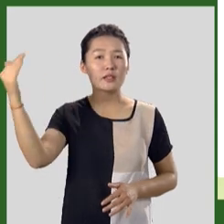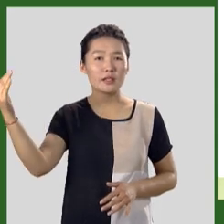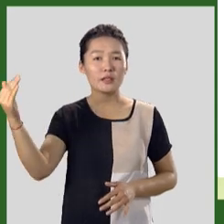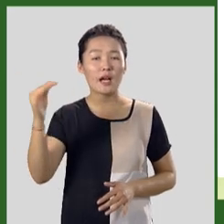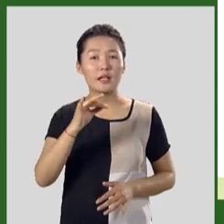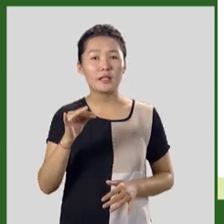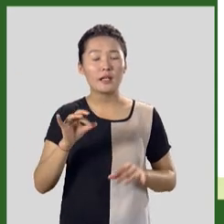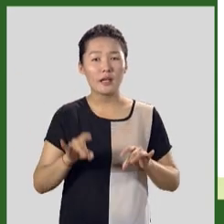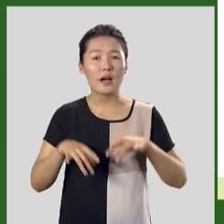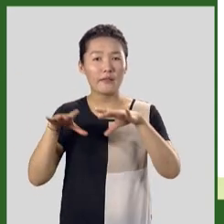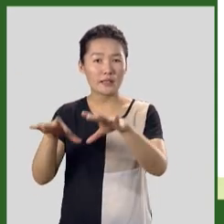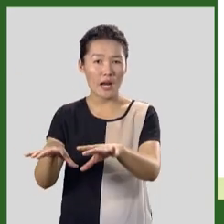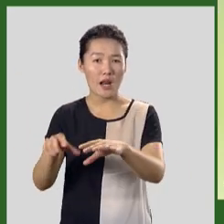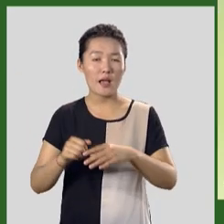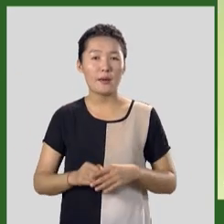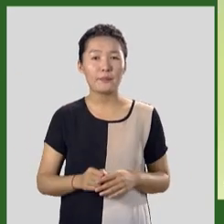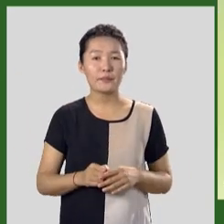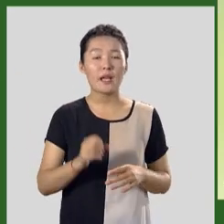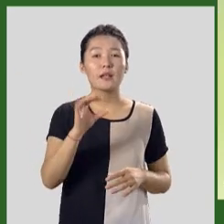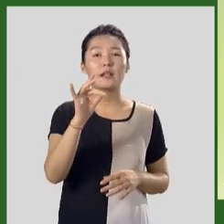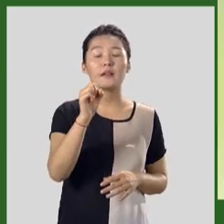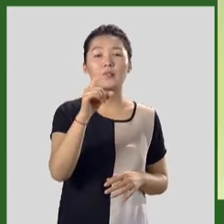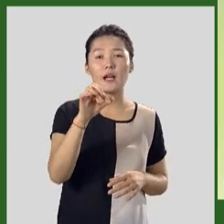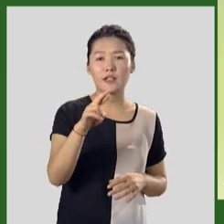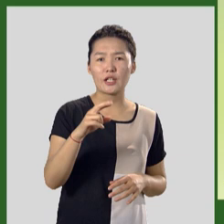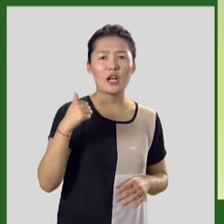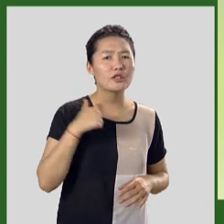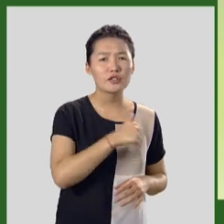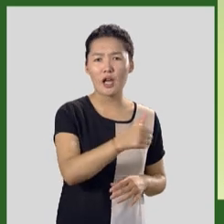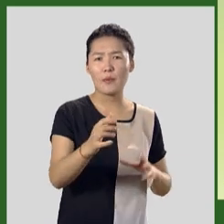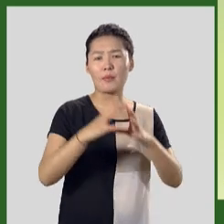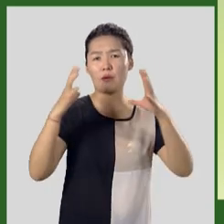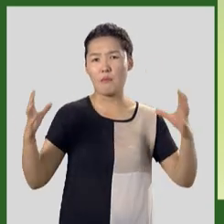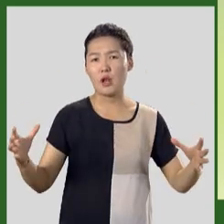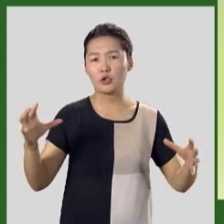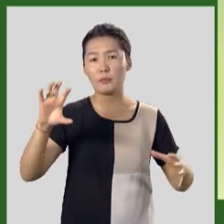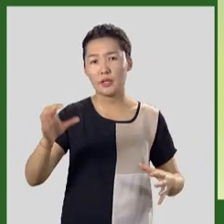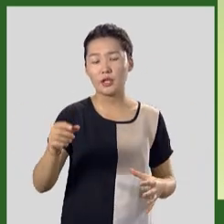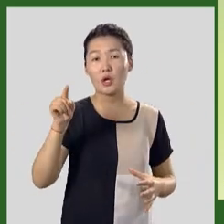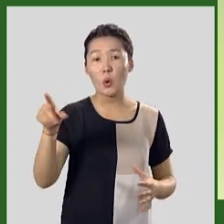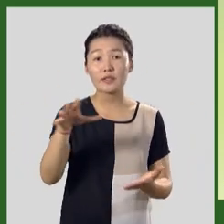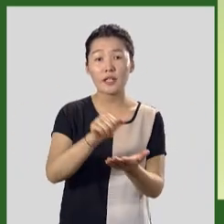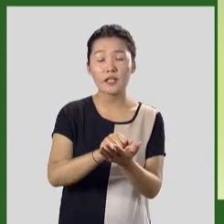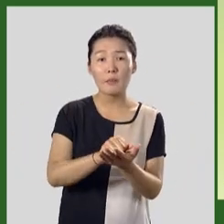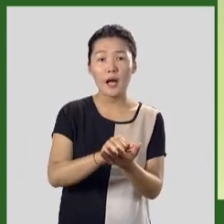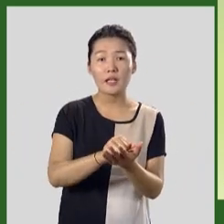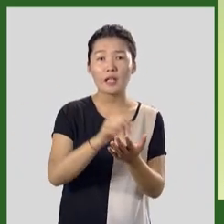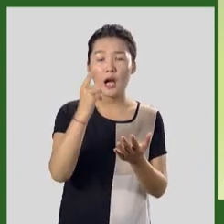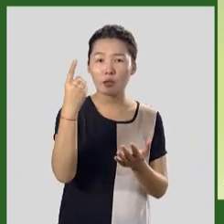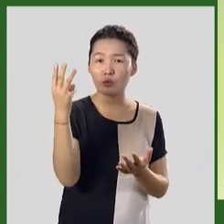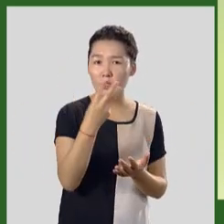и Австралия. Евразия – самый большой материк, он занимает почти треть суши на